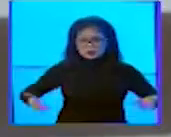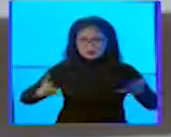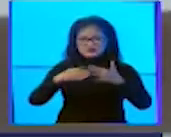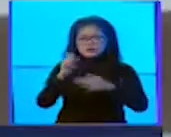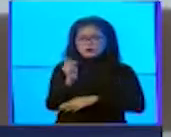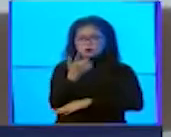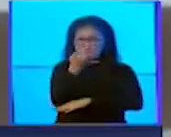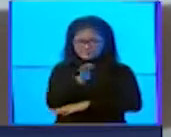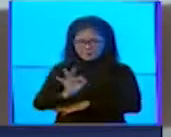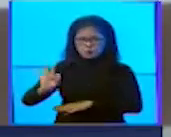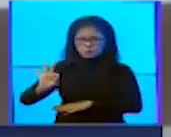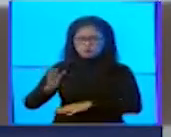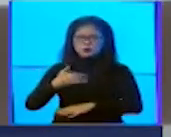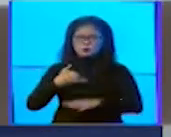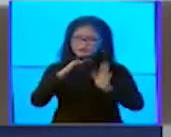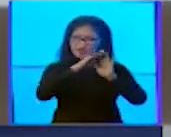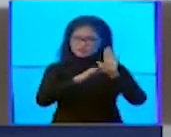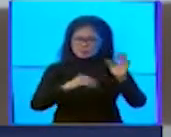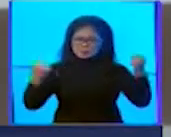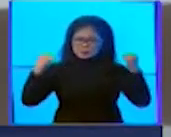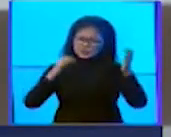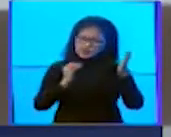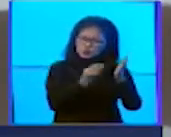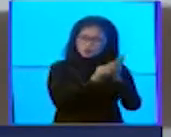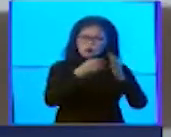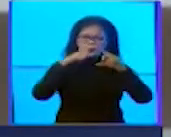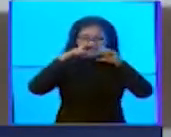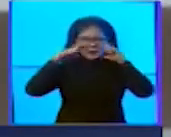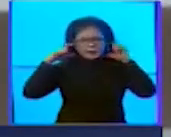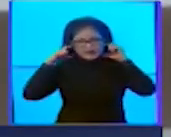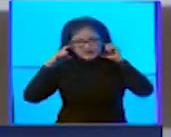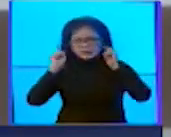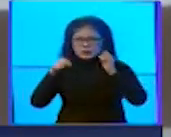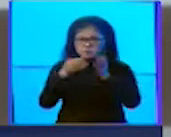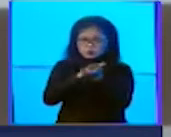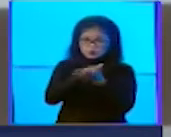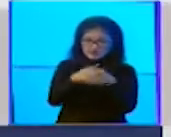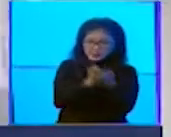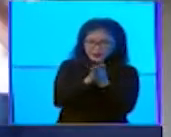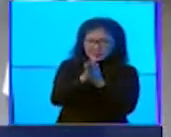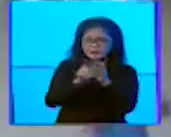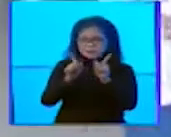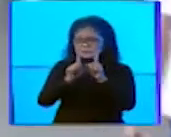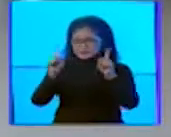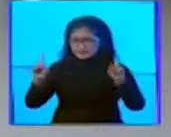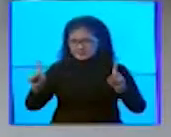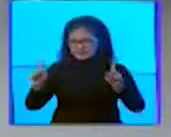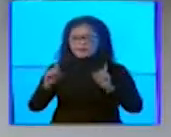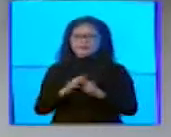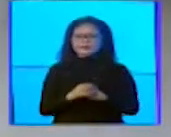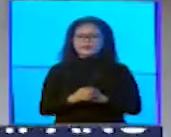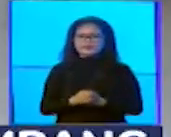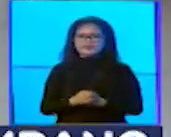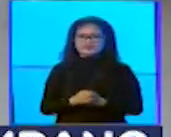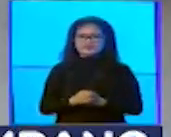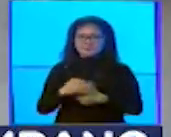Saya siap menjalankan protokol dengan menggunakan masker, sanitizer, jaga tubuh, tetap fit, dan jaga jarak. Pengelola